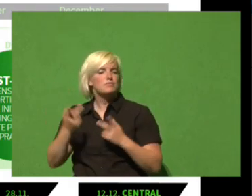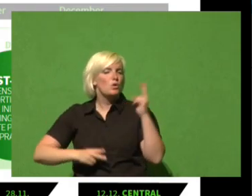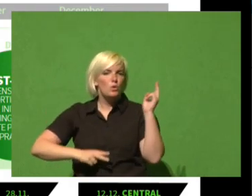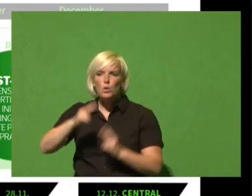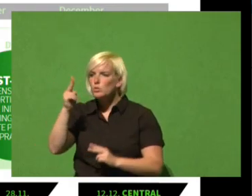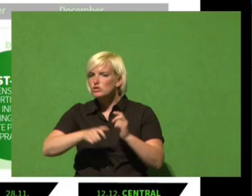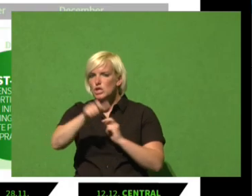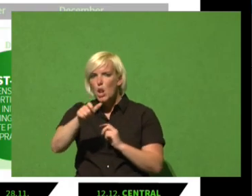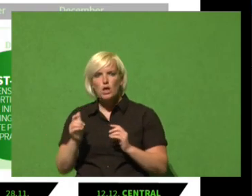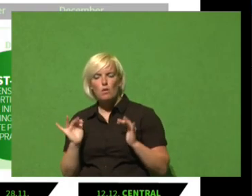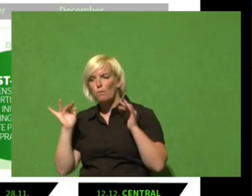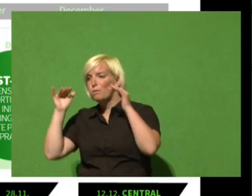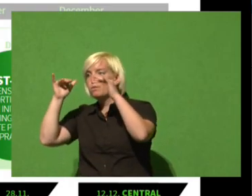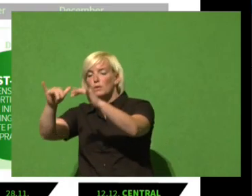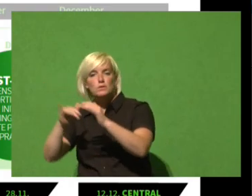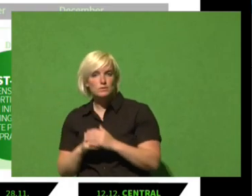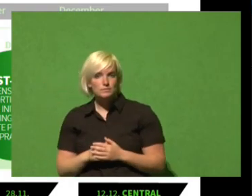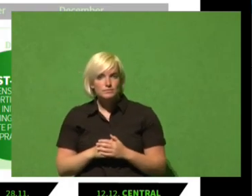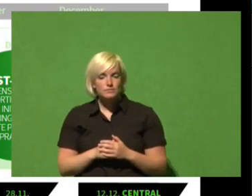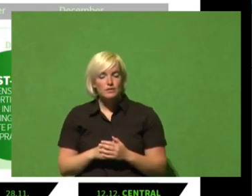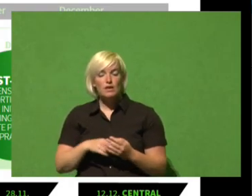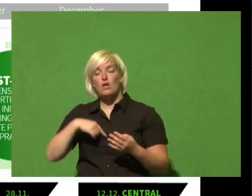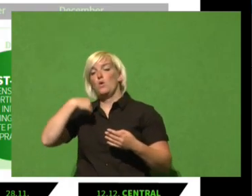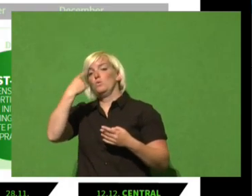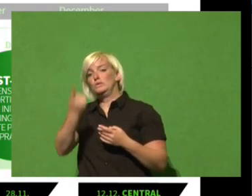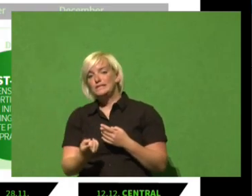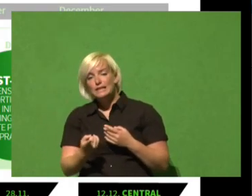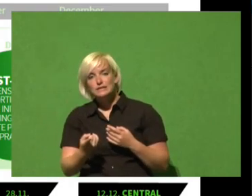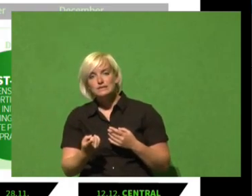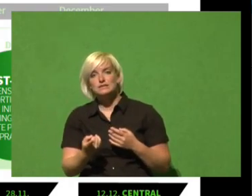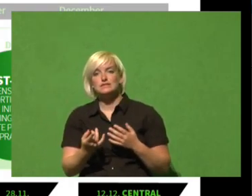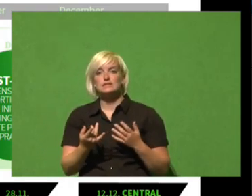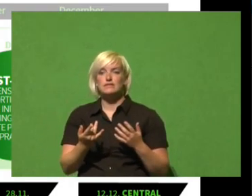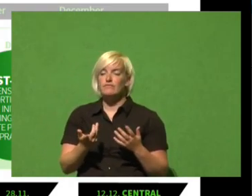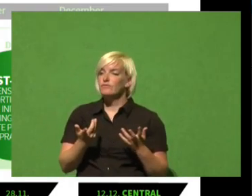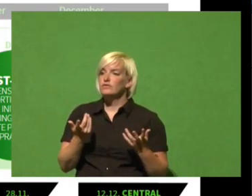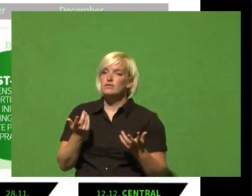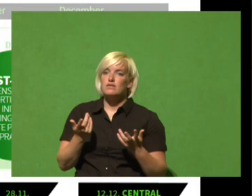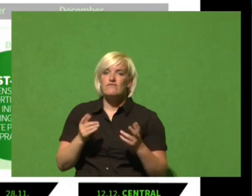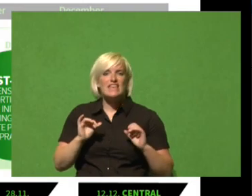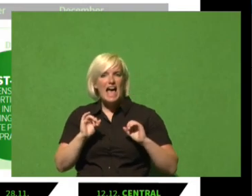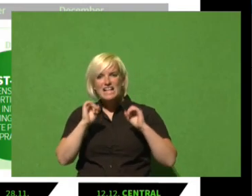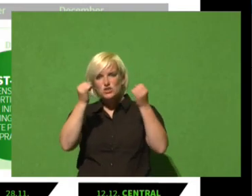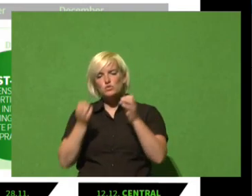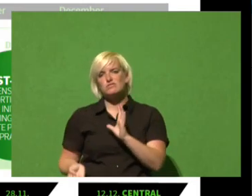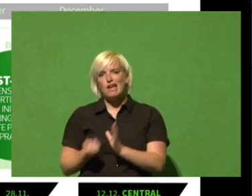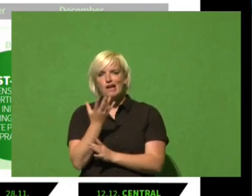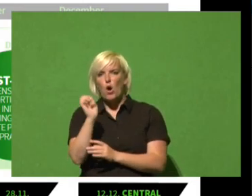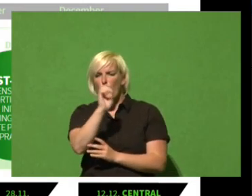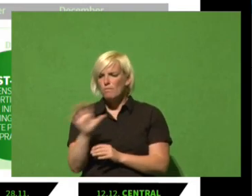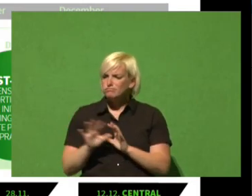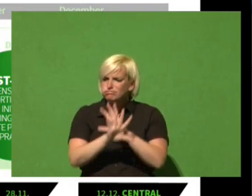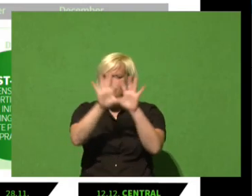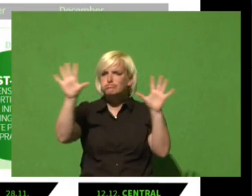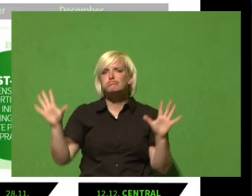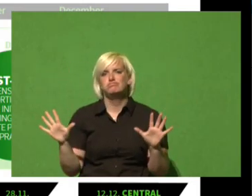Europa zusammenkommen sollen. Und schließlich gibt es dann einen ganzen Aktionstag europaweit